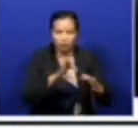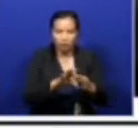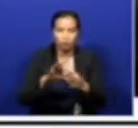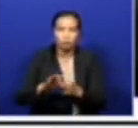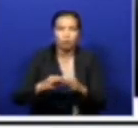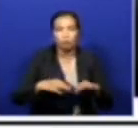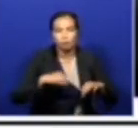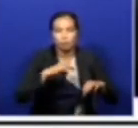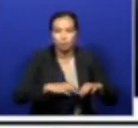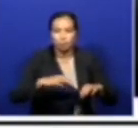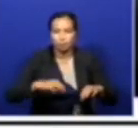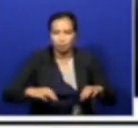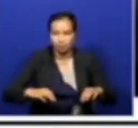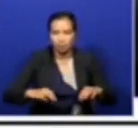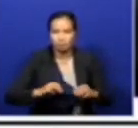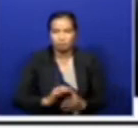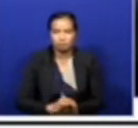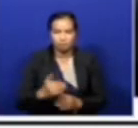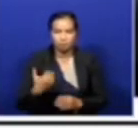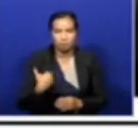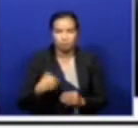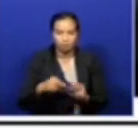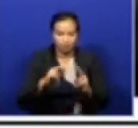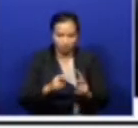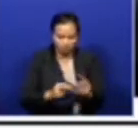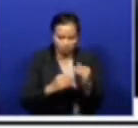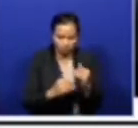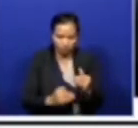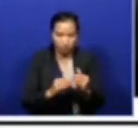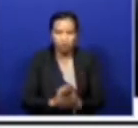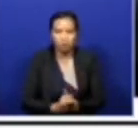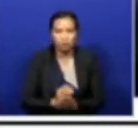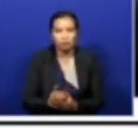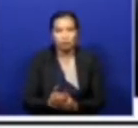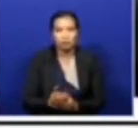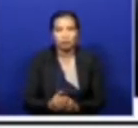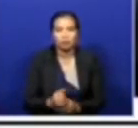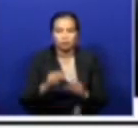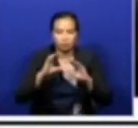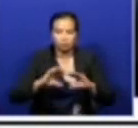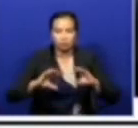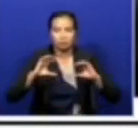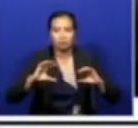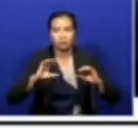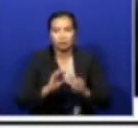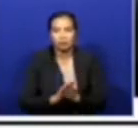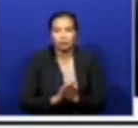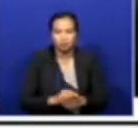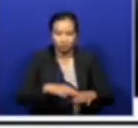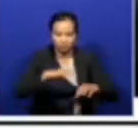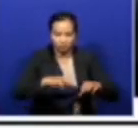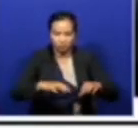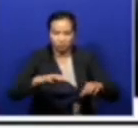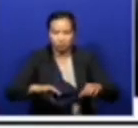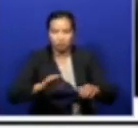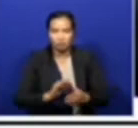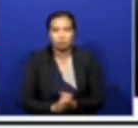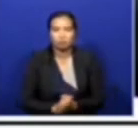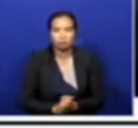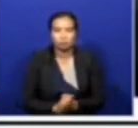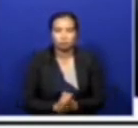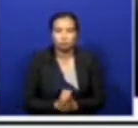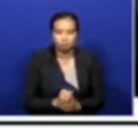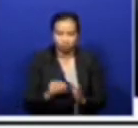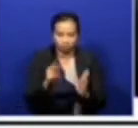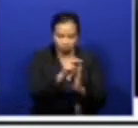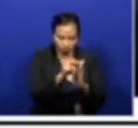านและก็ยังมีข้อจำกัดในเรื่องของส่วนราชการที่แต่ละหน่วยงานจะนำเอาก